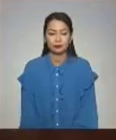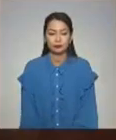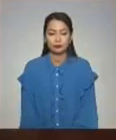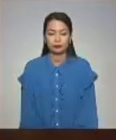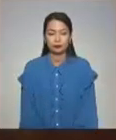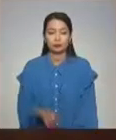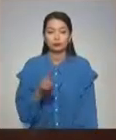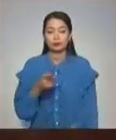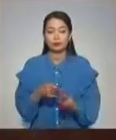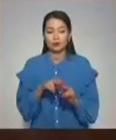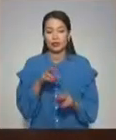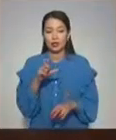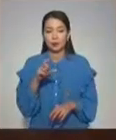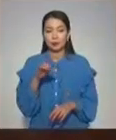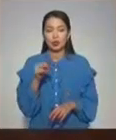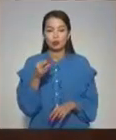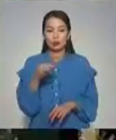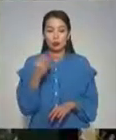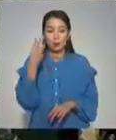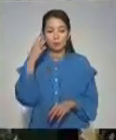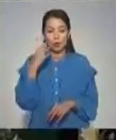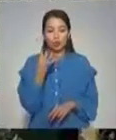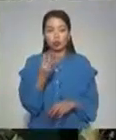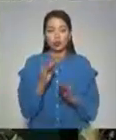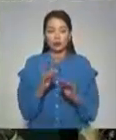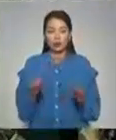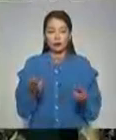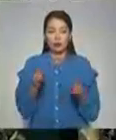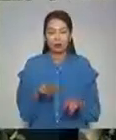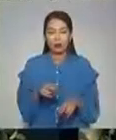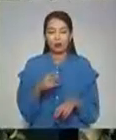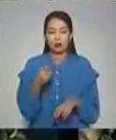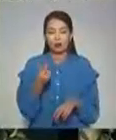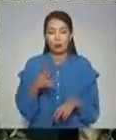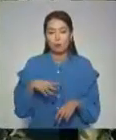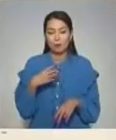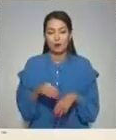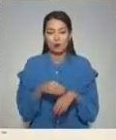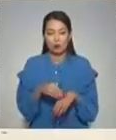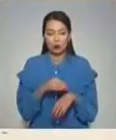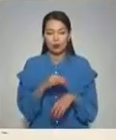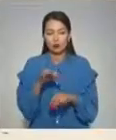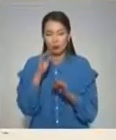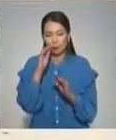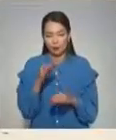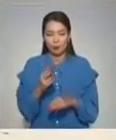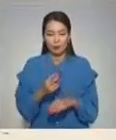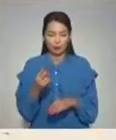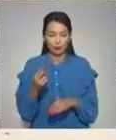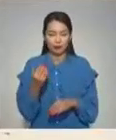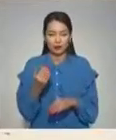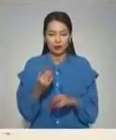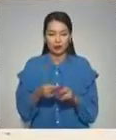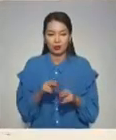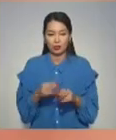Что касается Эбби Чой, то у модели остались 4 детей. 2 от бывшего мужа и обвиняемого Александра Кванга. И 2 от ее